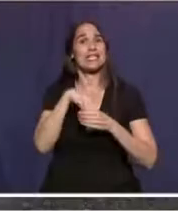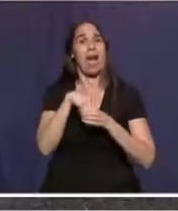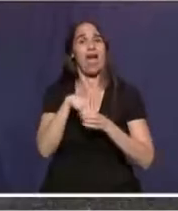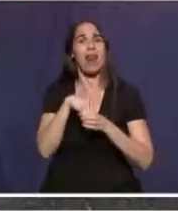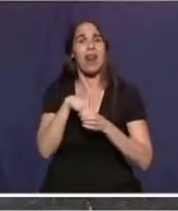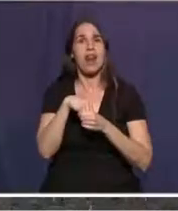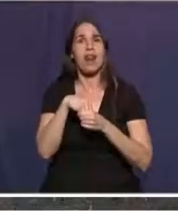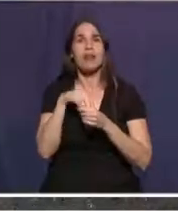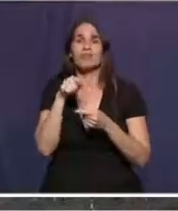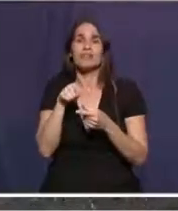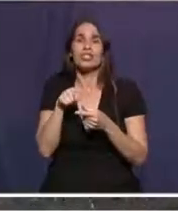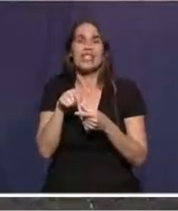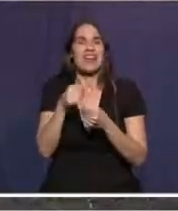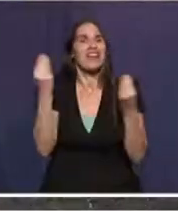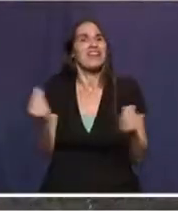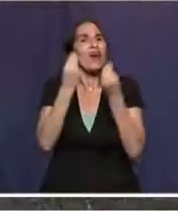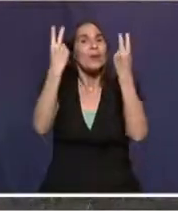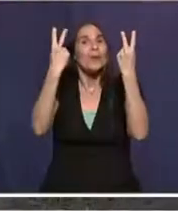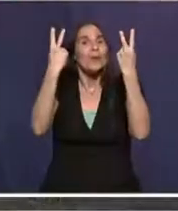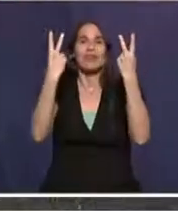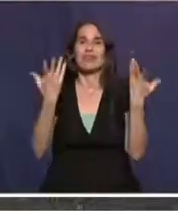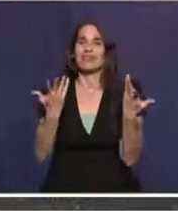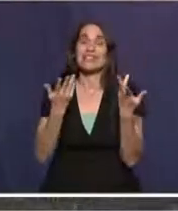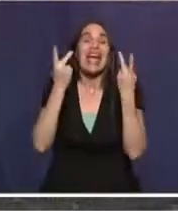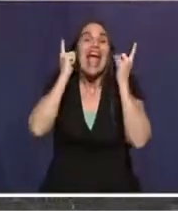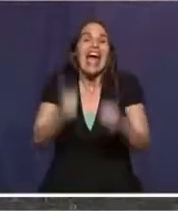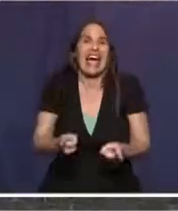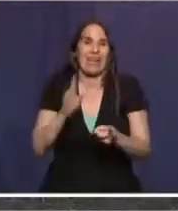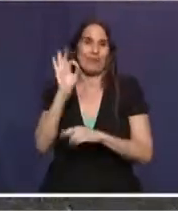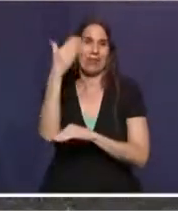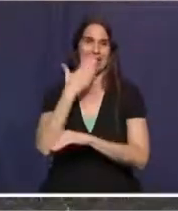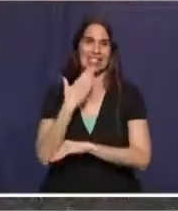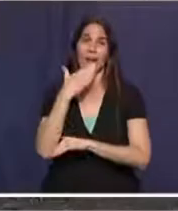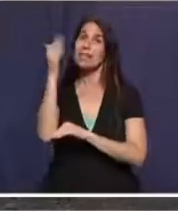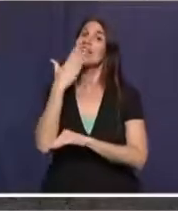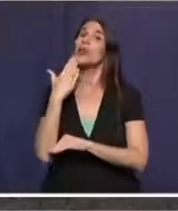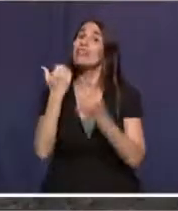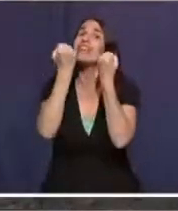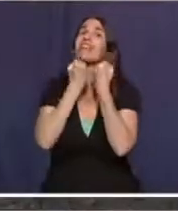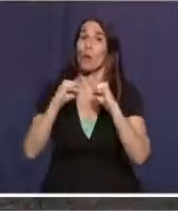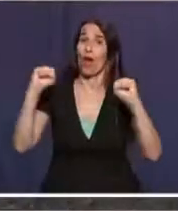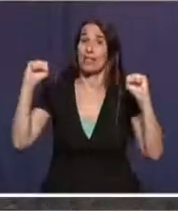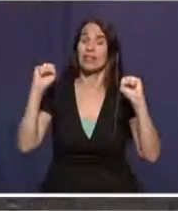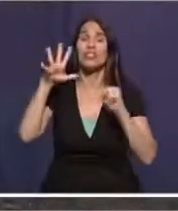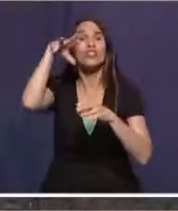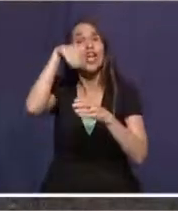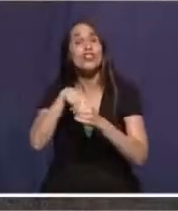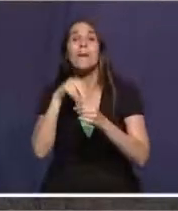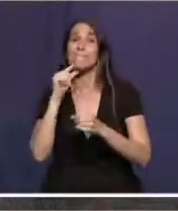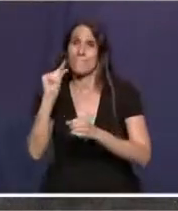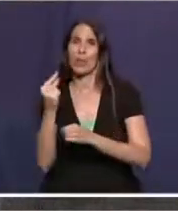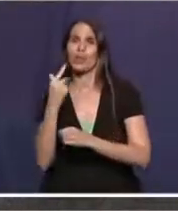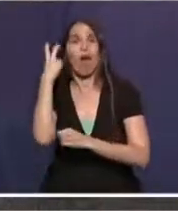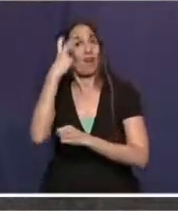שהם דבר קיומי והכרחי במדינת ישראל, מדינה יהודית ודמוקרטית, שיש בה מיעוט